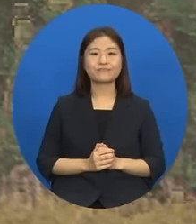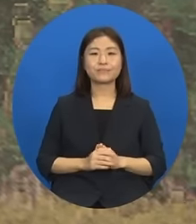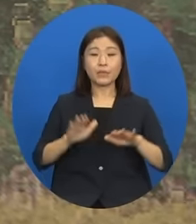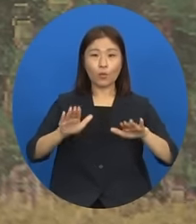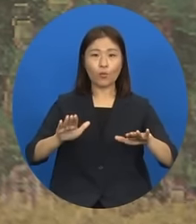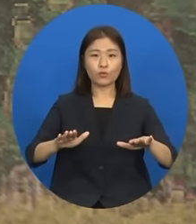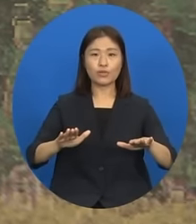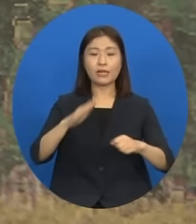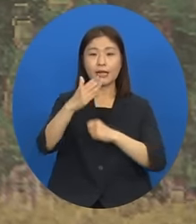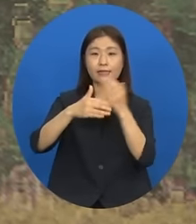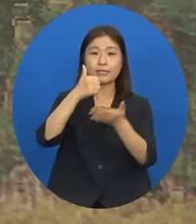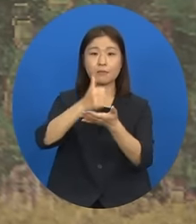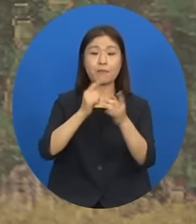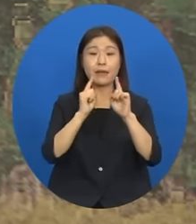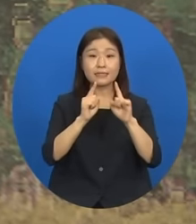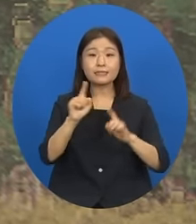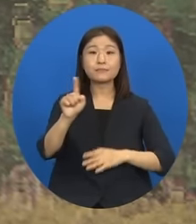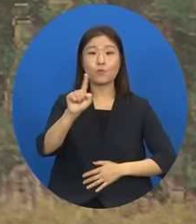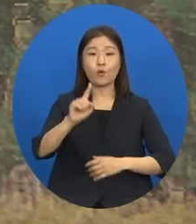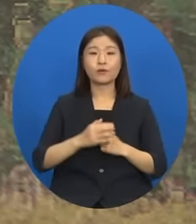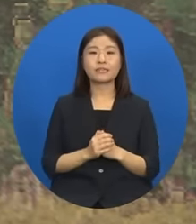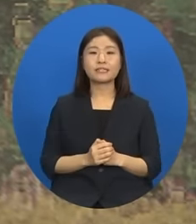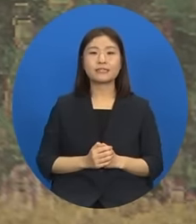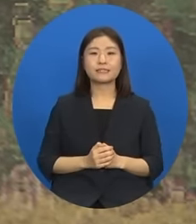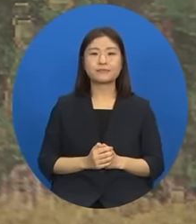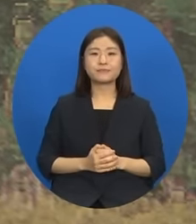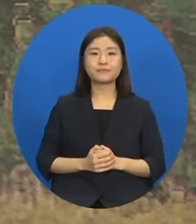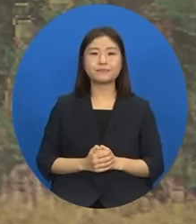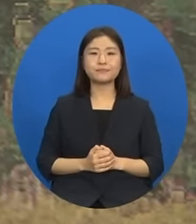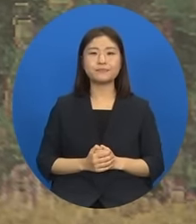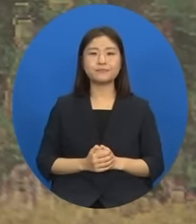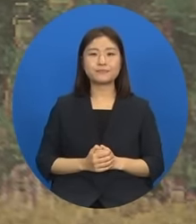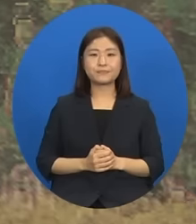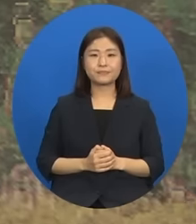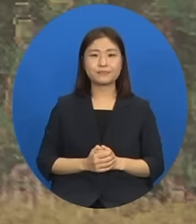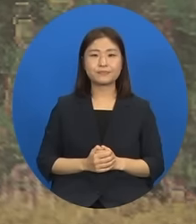자, 오늘 주시는 하나님의 말씀 보도록 하겠습니다.